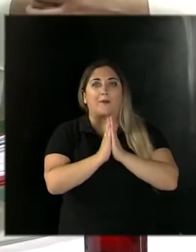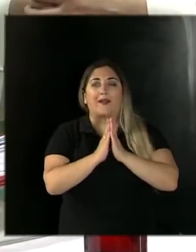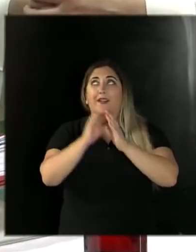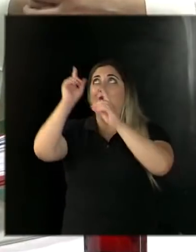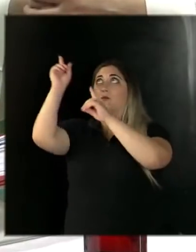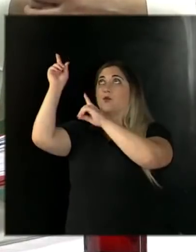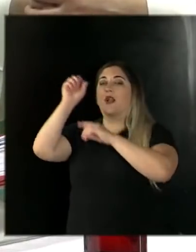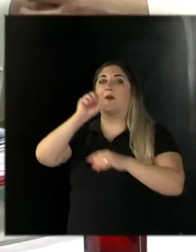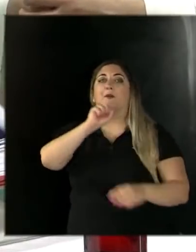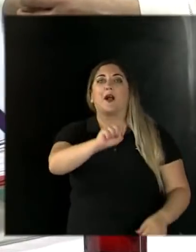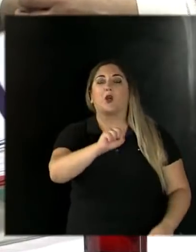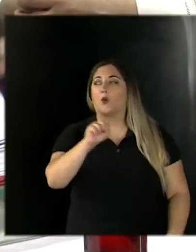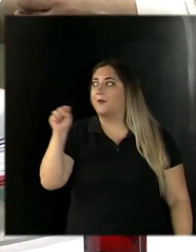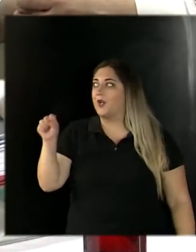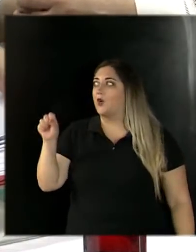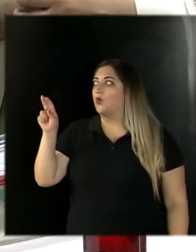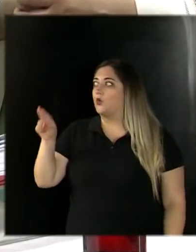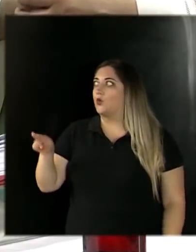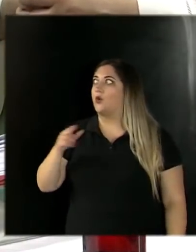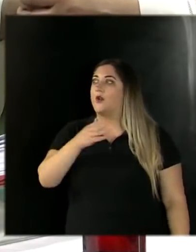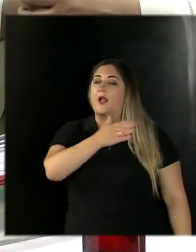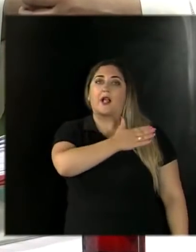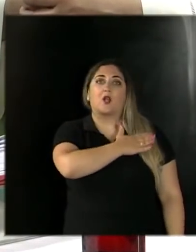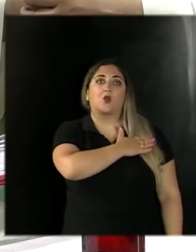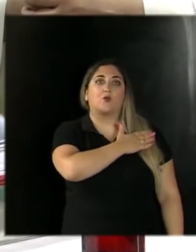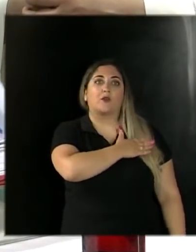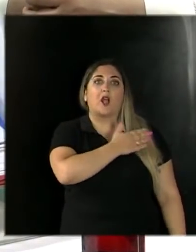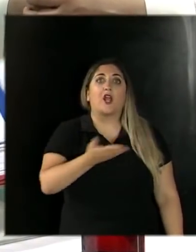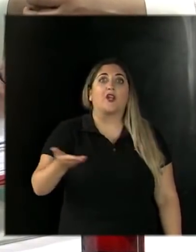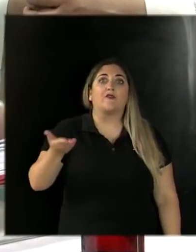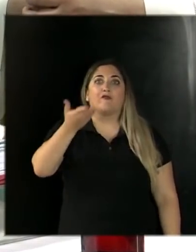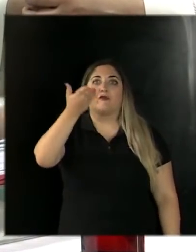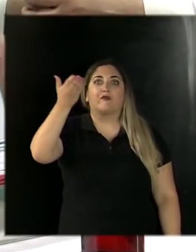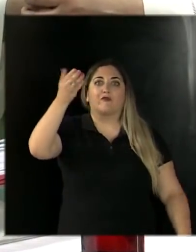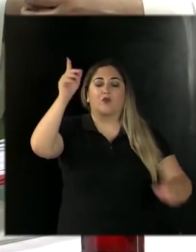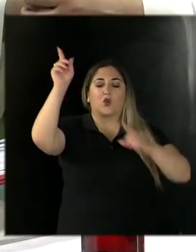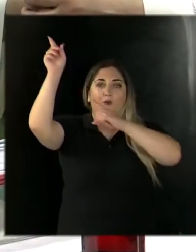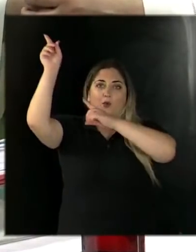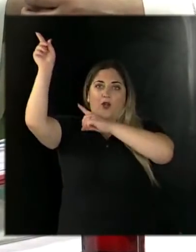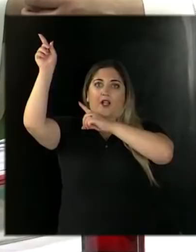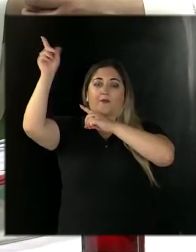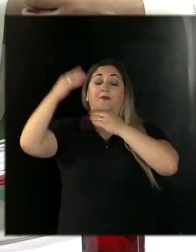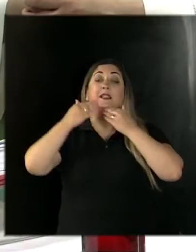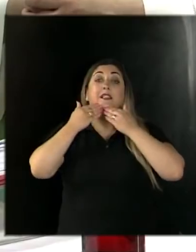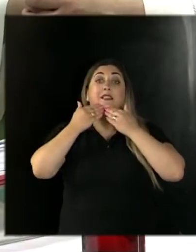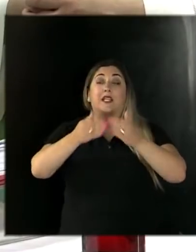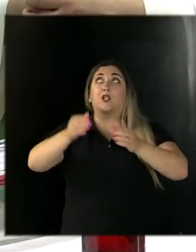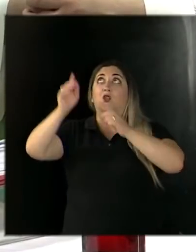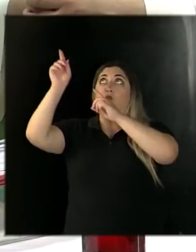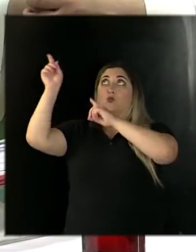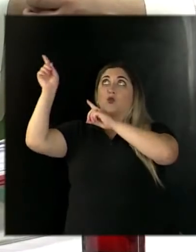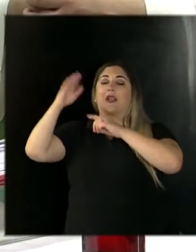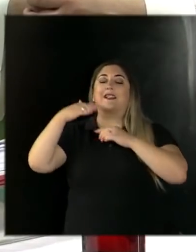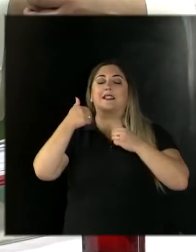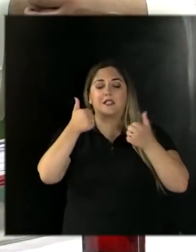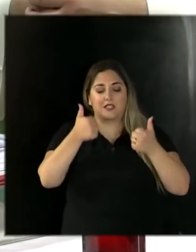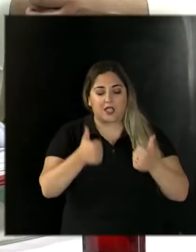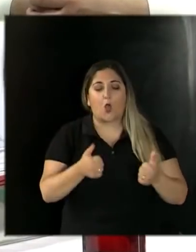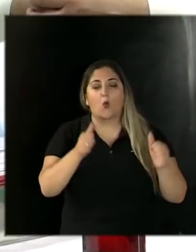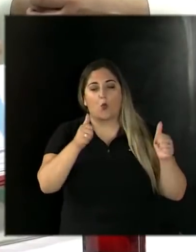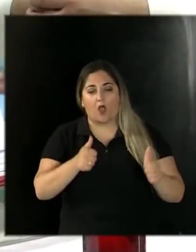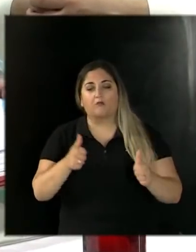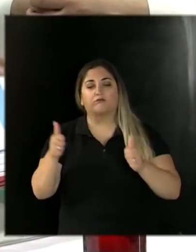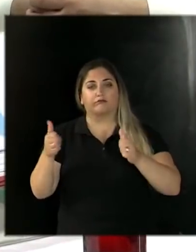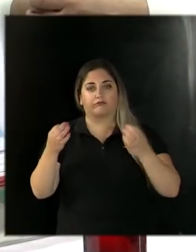Il-mulej magħkom. Nerfgħu qlubna l fuq. Niżuħaj lill-mulej Alla tagħna.